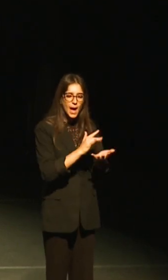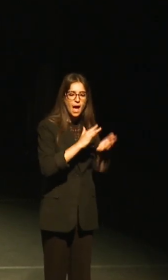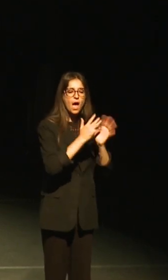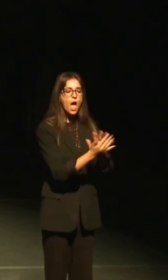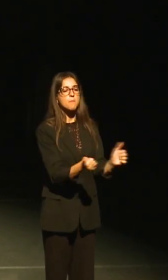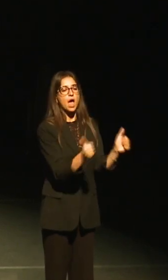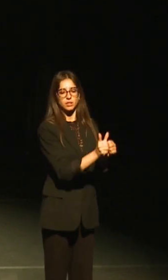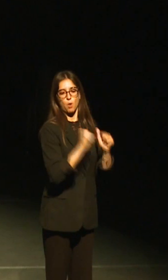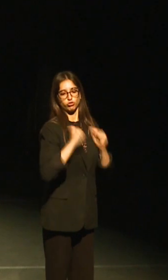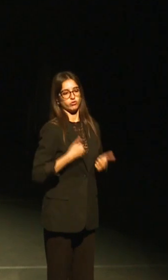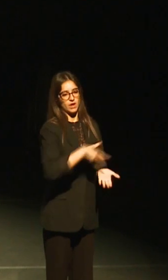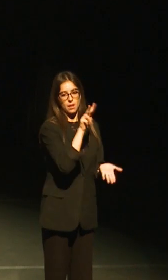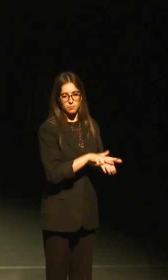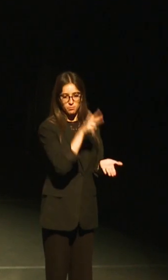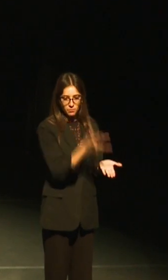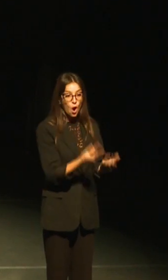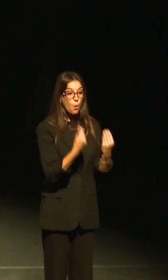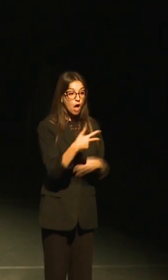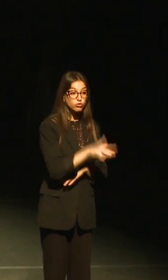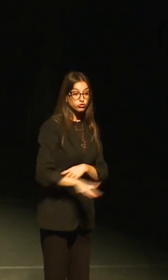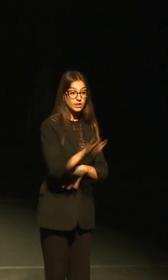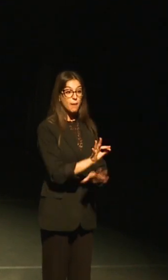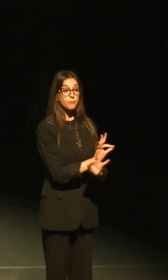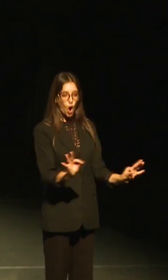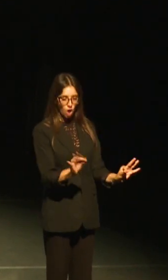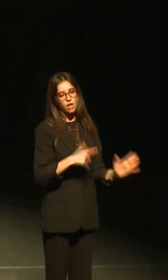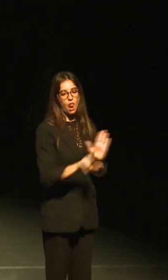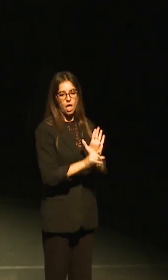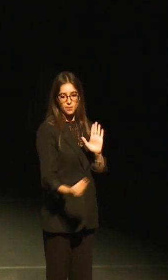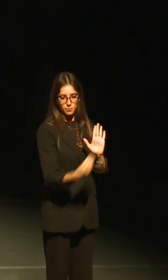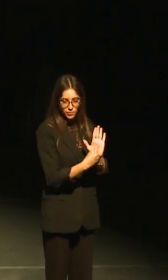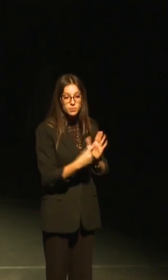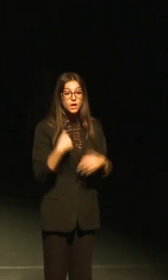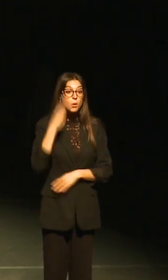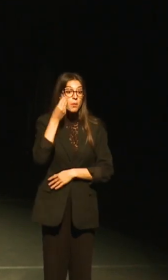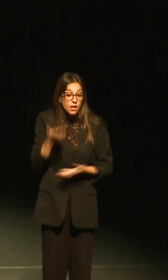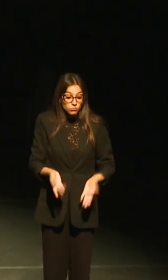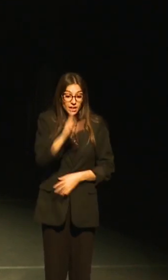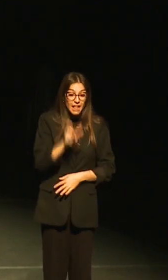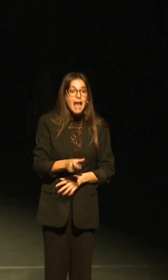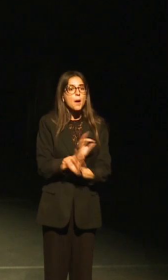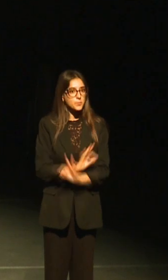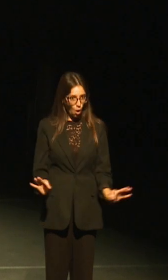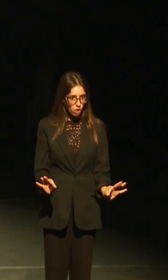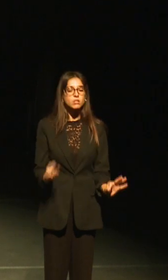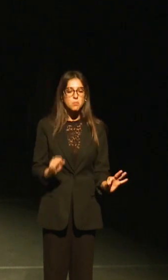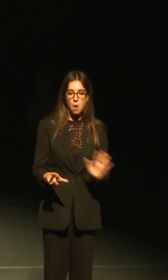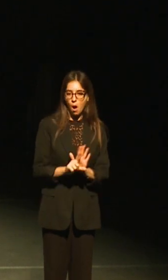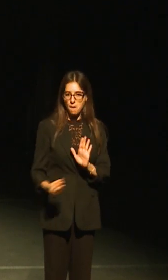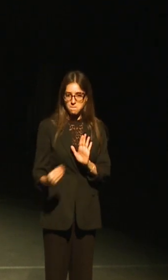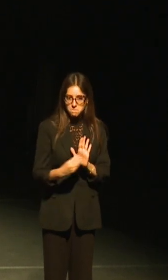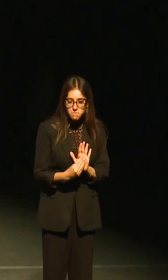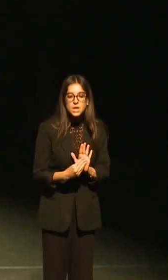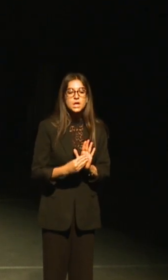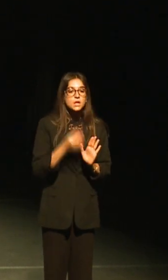verificato che la società era pronta Ecco io penso adesso siamo pronti e quindi mi aspetterei una sorta di